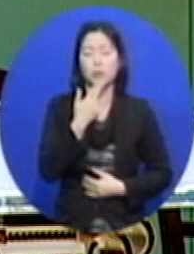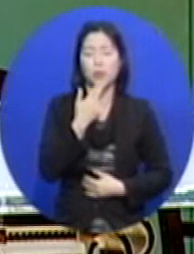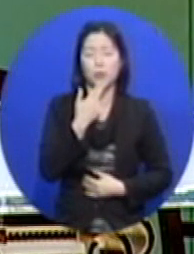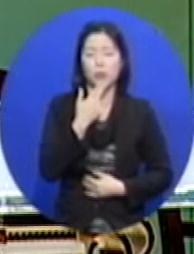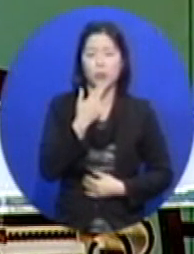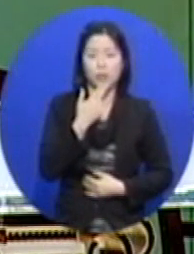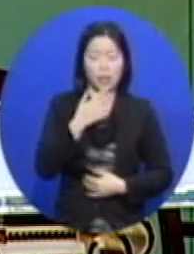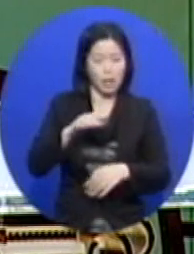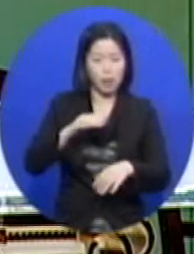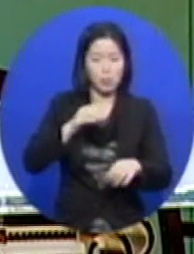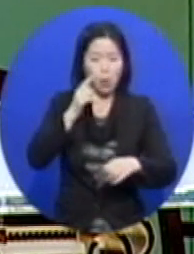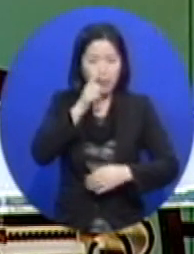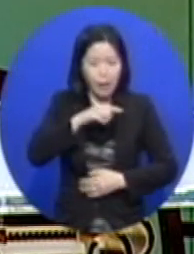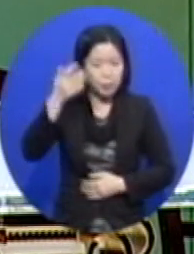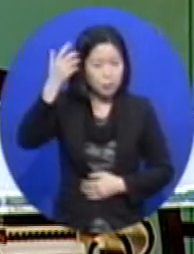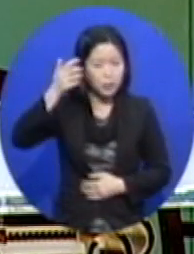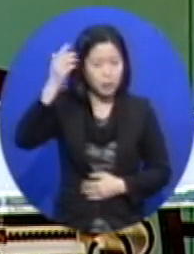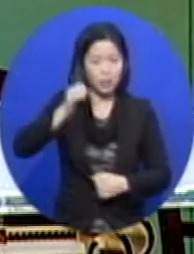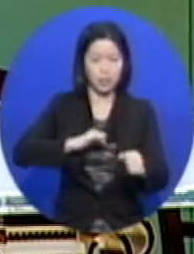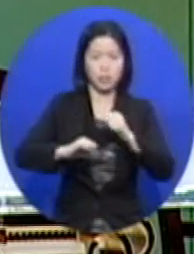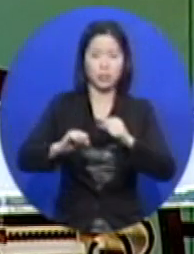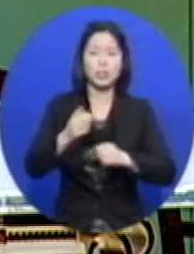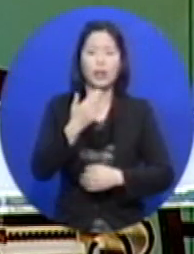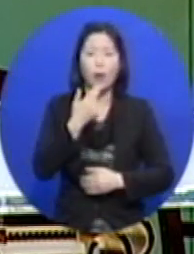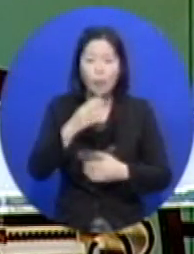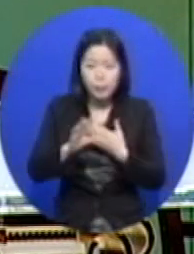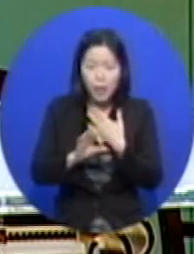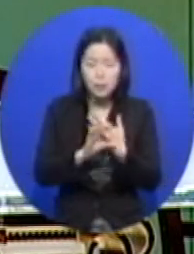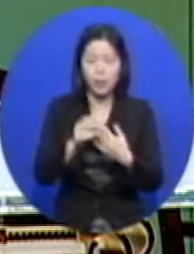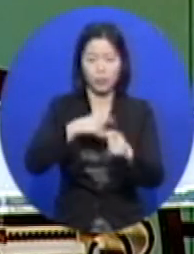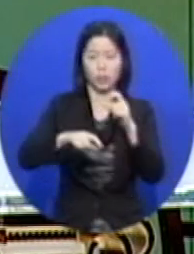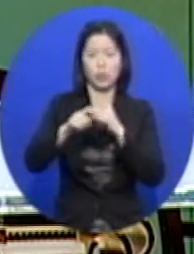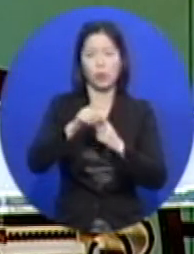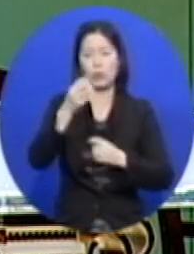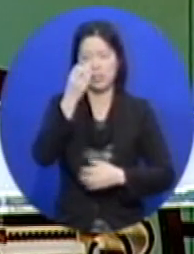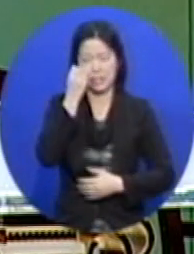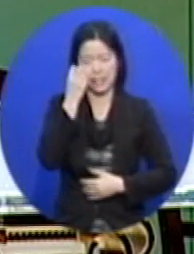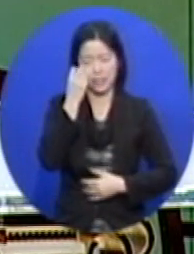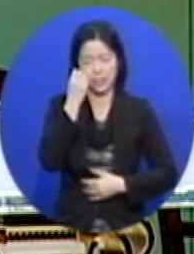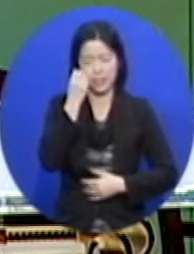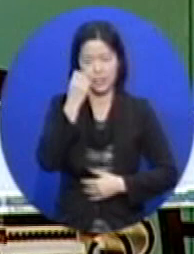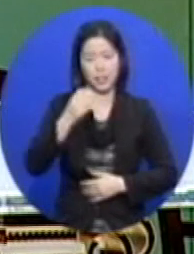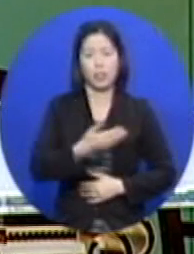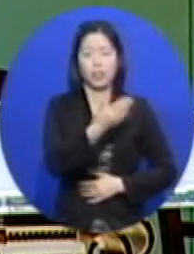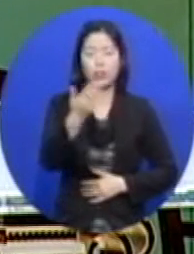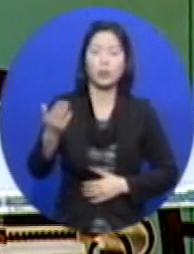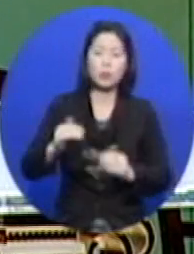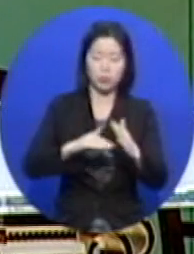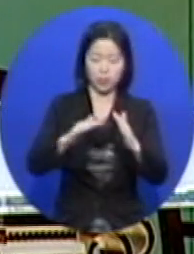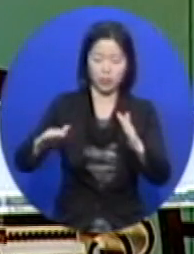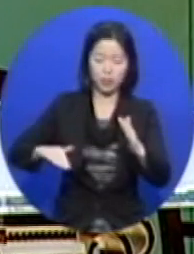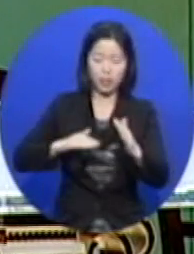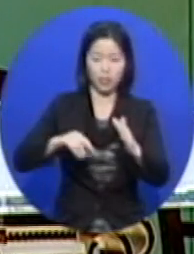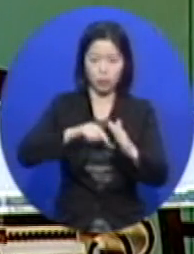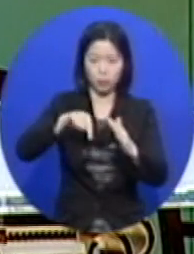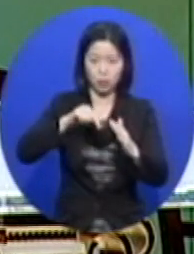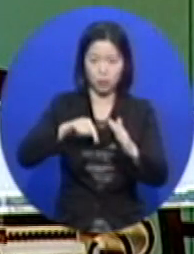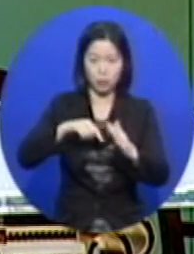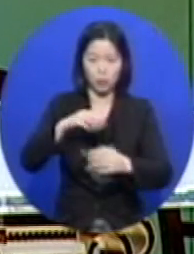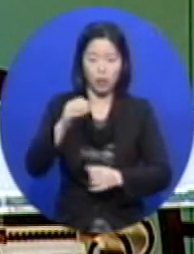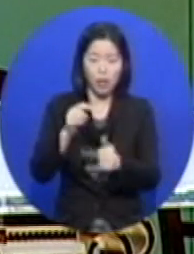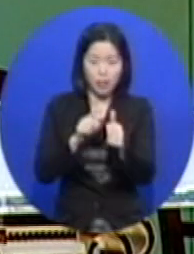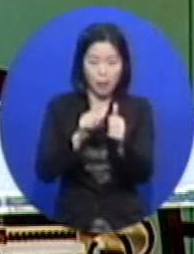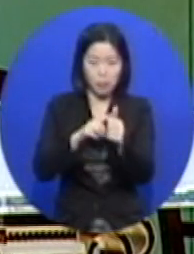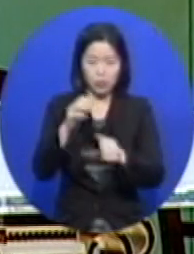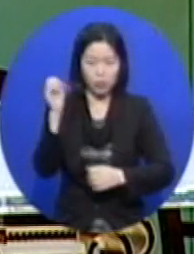없다면 오히려 이상할 0 편이죠 욕 여러분 혹시 가정에서도 회계 남편이 갑자기 왜